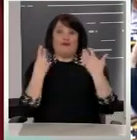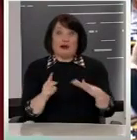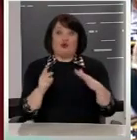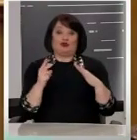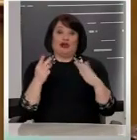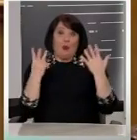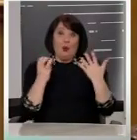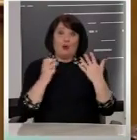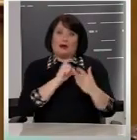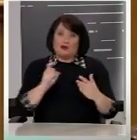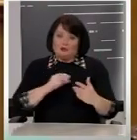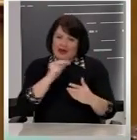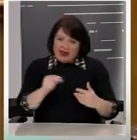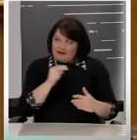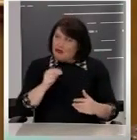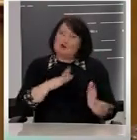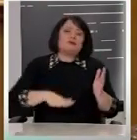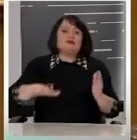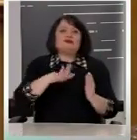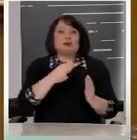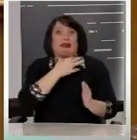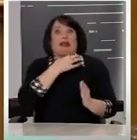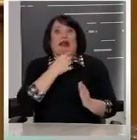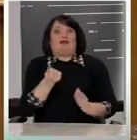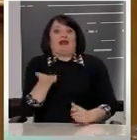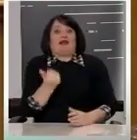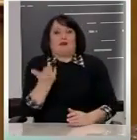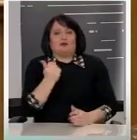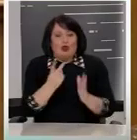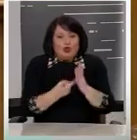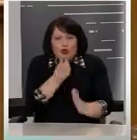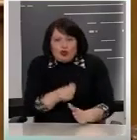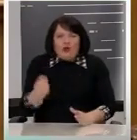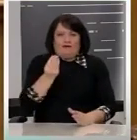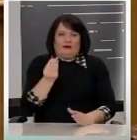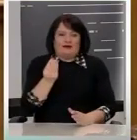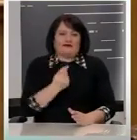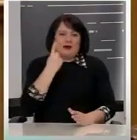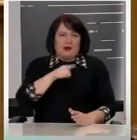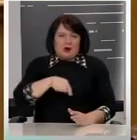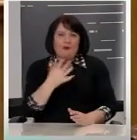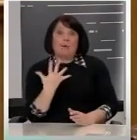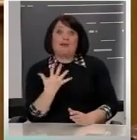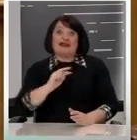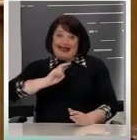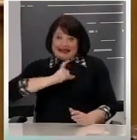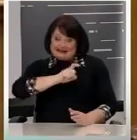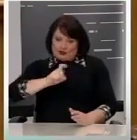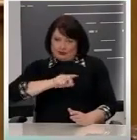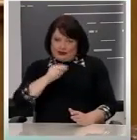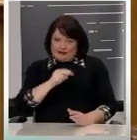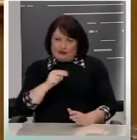780 εκατομμύρια ευρώ. Σε συνθήκες οικονομικής ασφυξίας τις διπλασιάσαμε σε 1,5 δισεκατομμύριο ευρώ